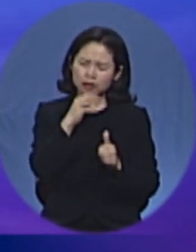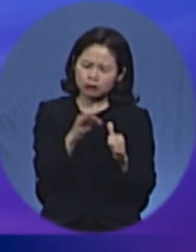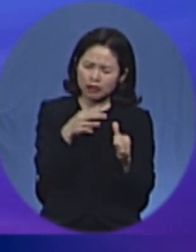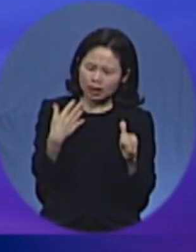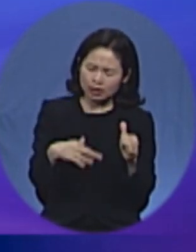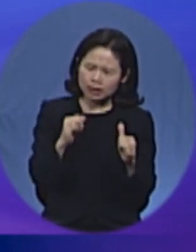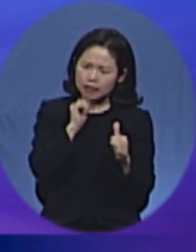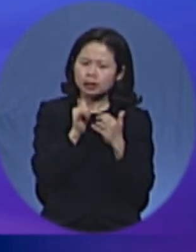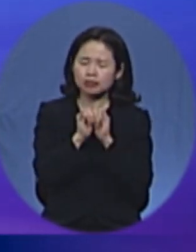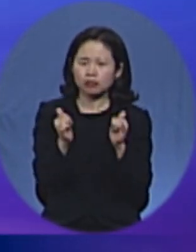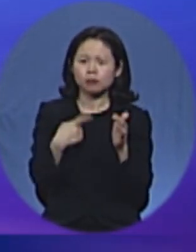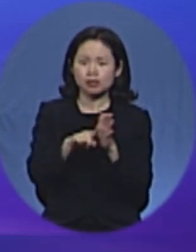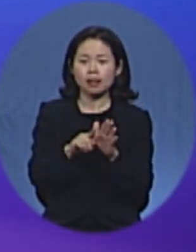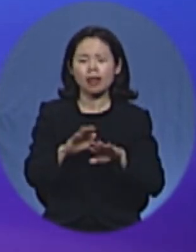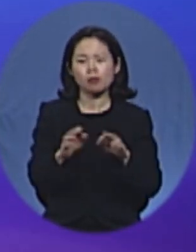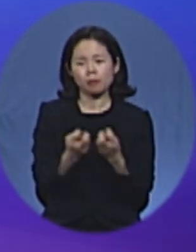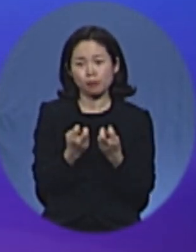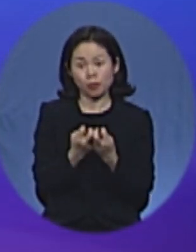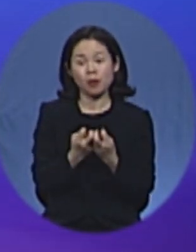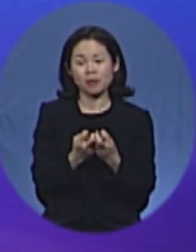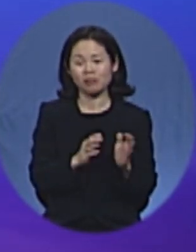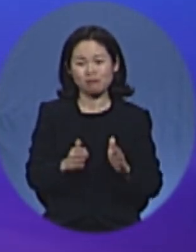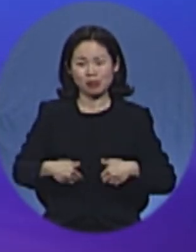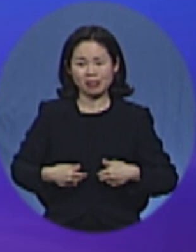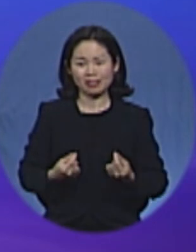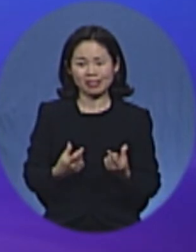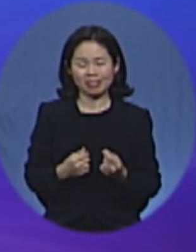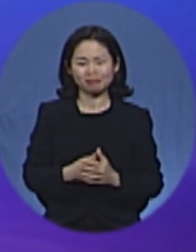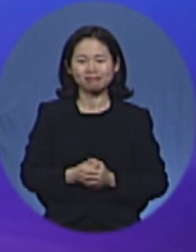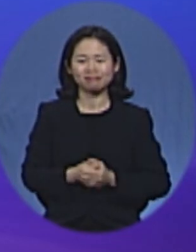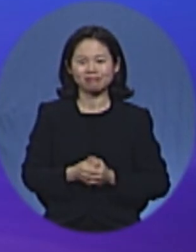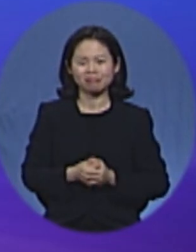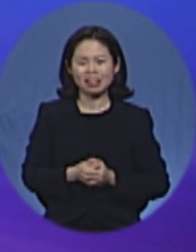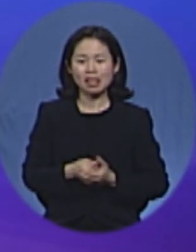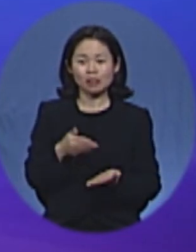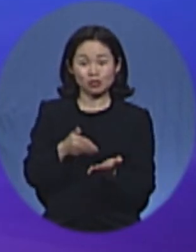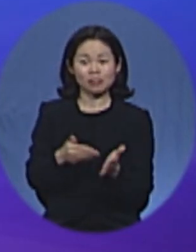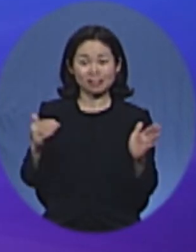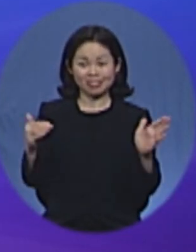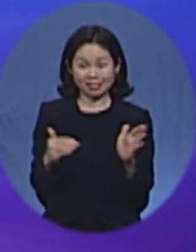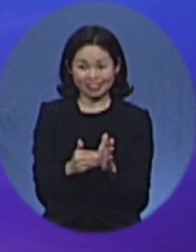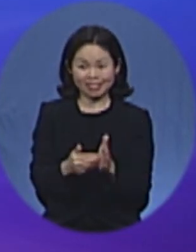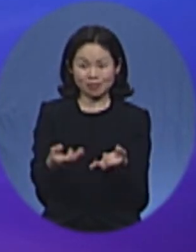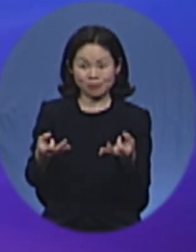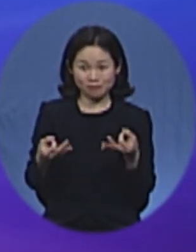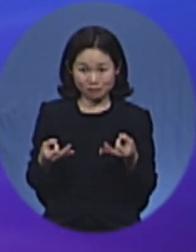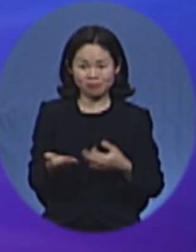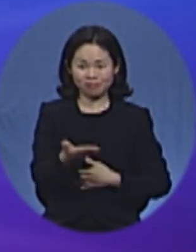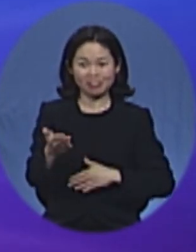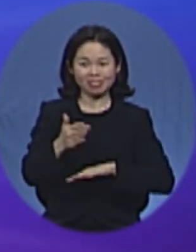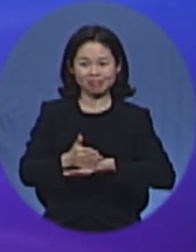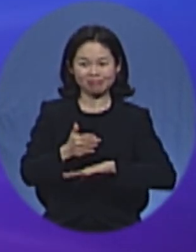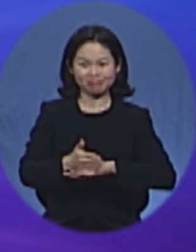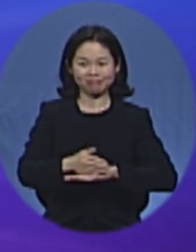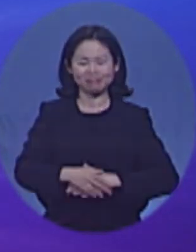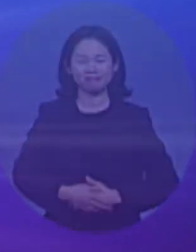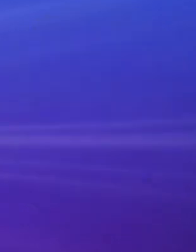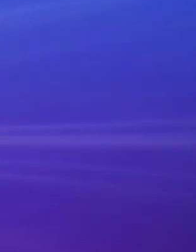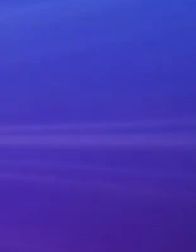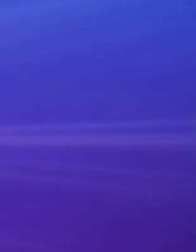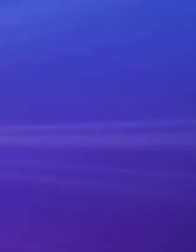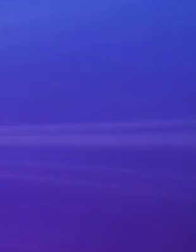조속히 마련해야 할 것입니다. 행복한 미래를 여는 방송 복지TV 뉴스를 마칩니다. 시청해주신 여러분 고맙습니다.